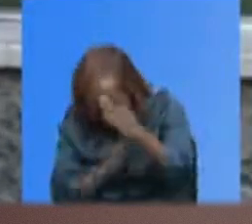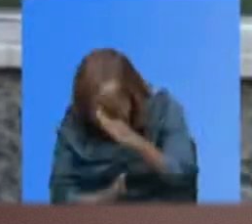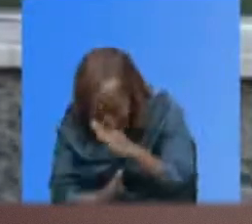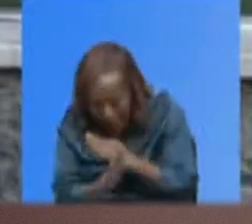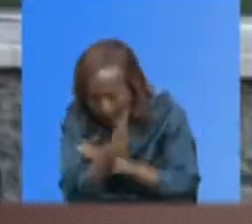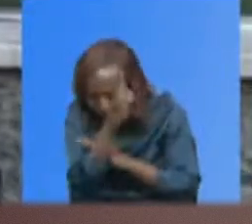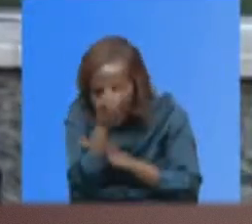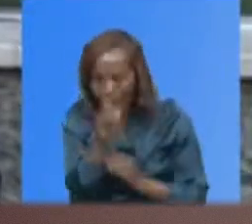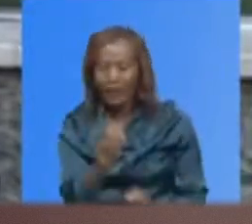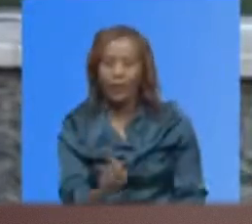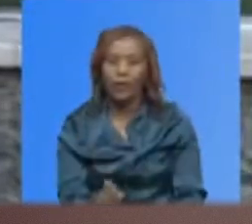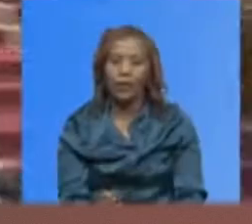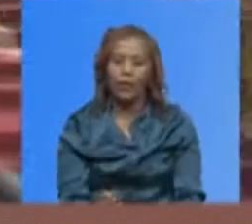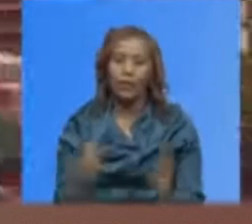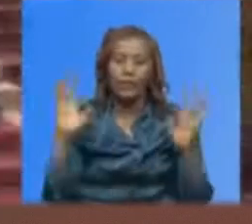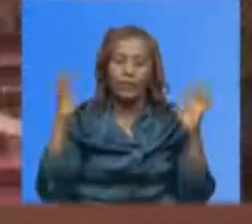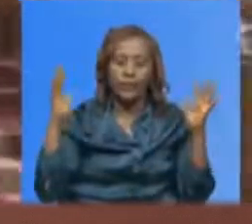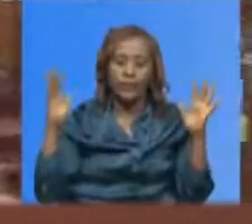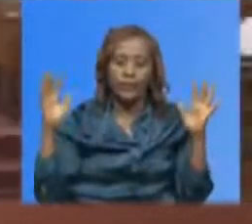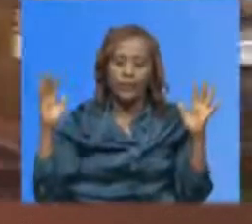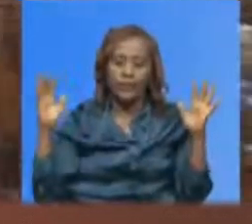በትህትና እጠይቃለሁ።